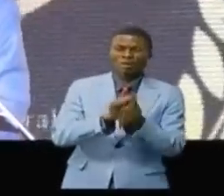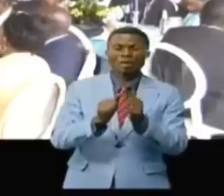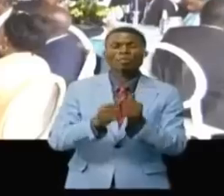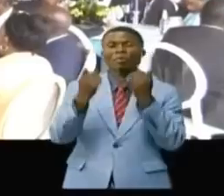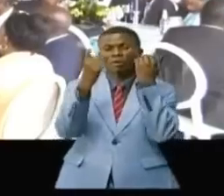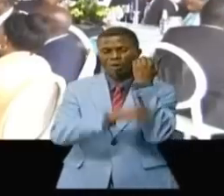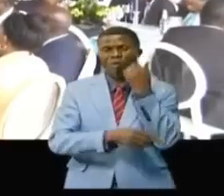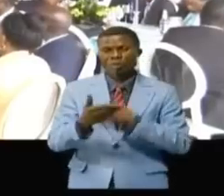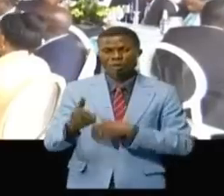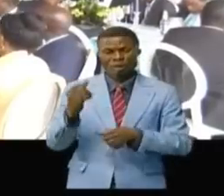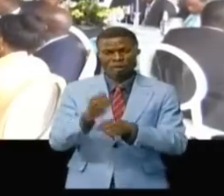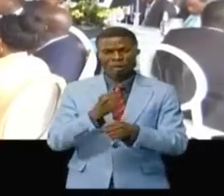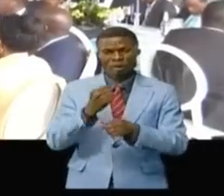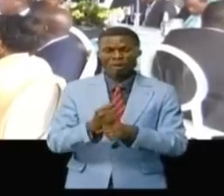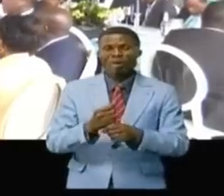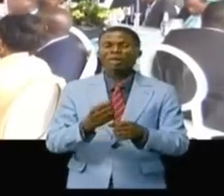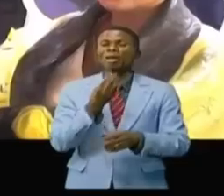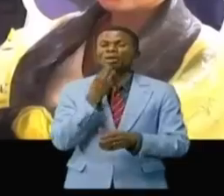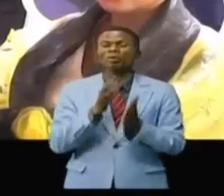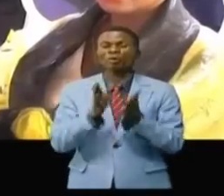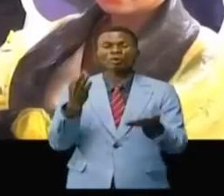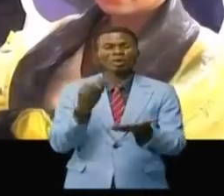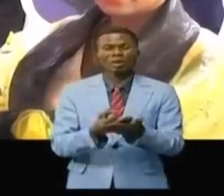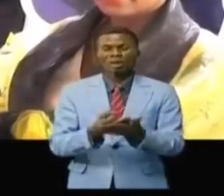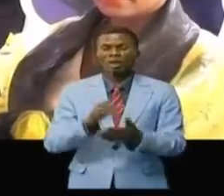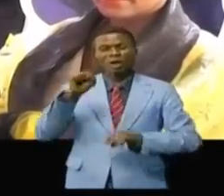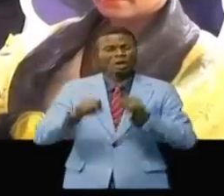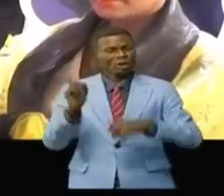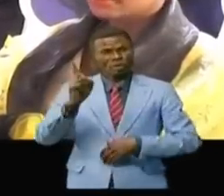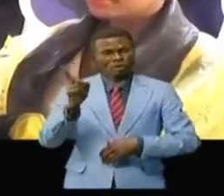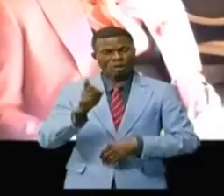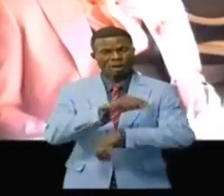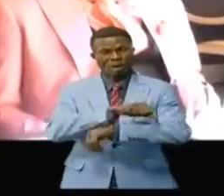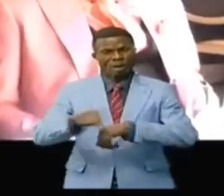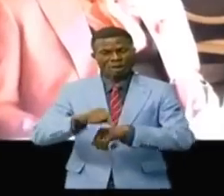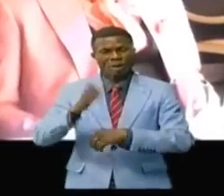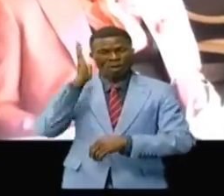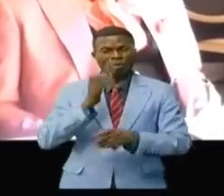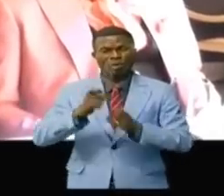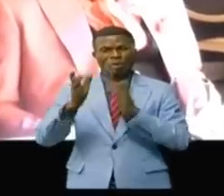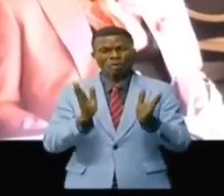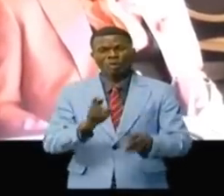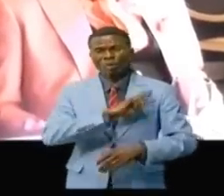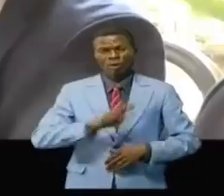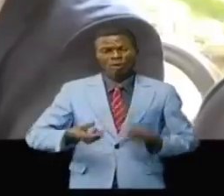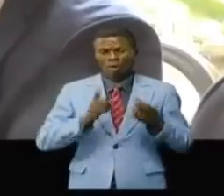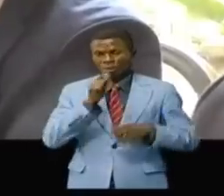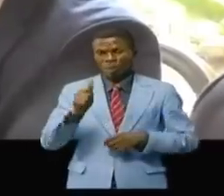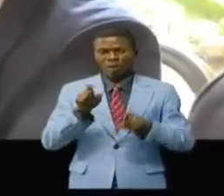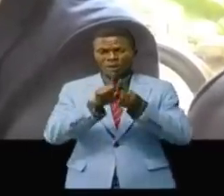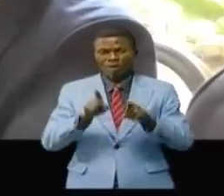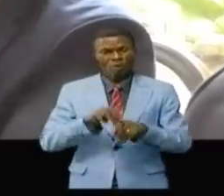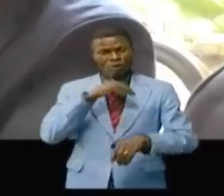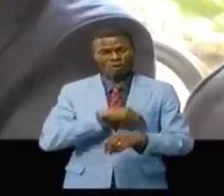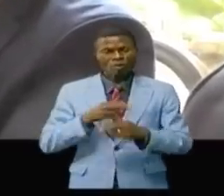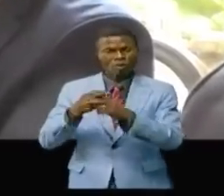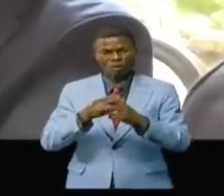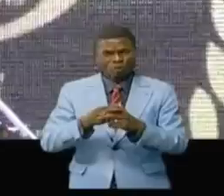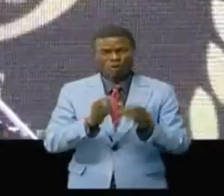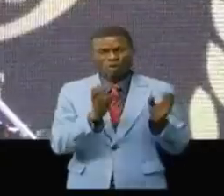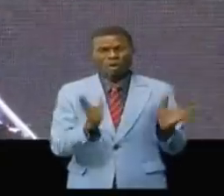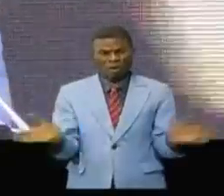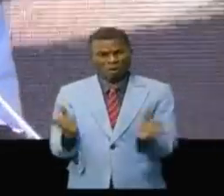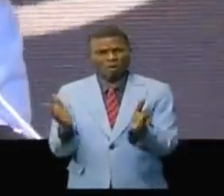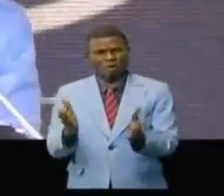sanctions. Le travail de l'IGF n'est plus à prouver non seulement dans l'instauration de la bonne gouvernance en RDC, mais aussi ses missions de contrôle et